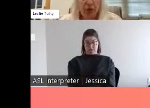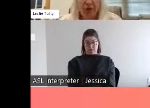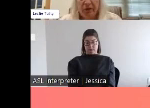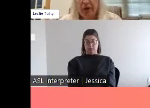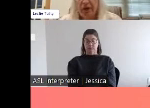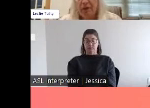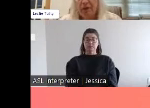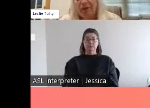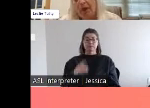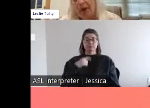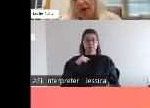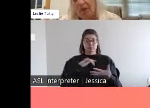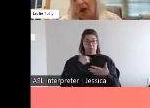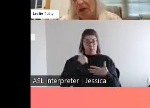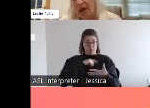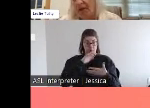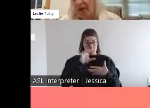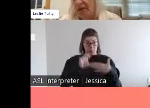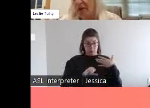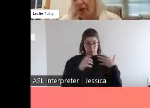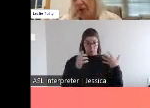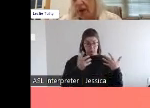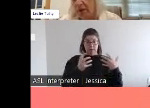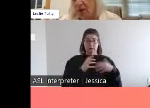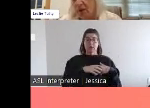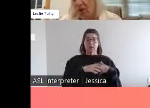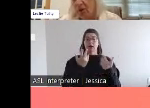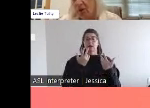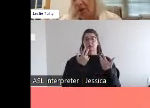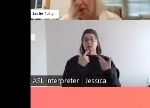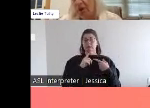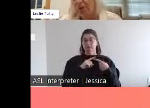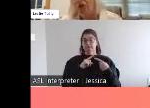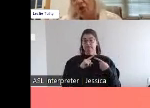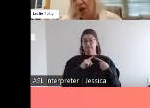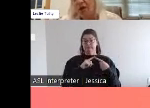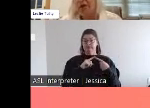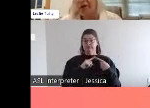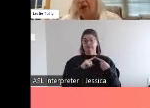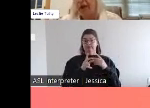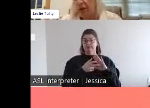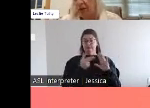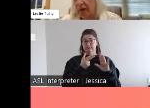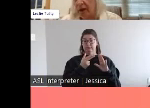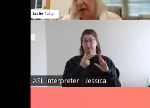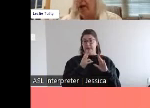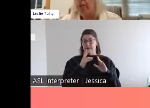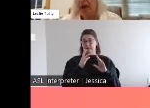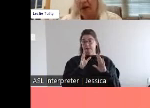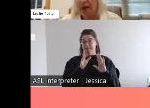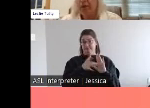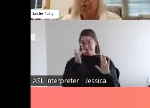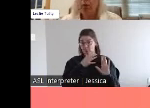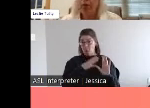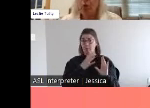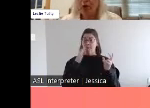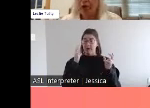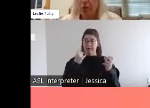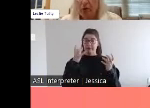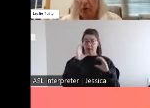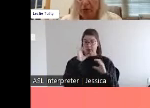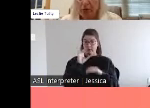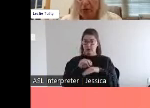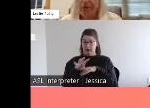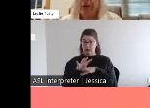Donc, qu'avons-nous conclu de cette étude? Contrairement aux stéréotypes concernant les femmes violentées, la majorité d'entre elles ont